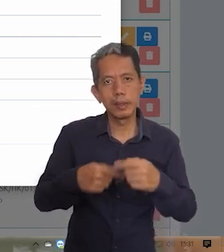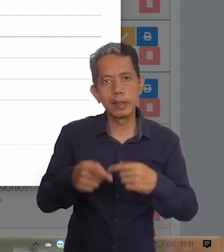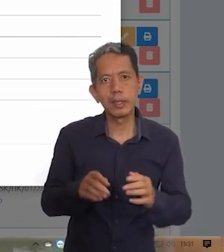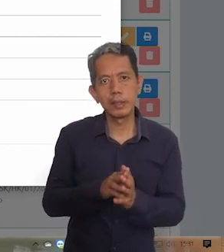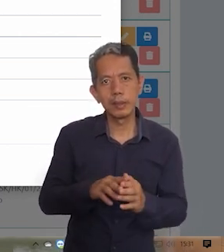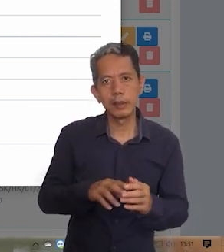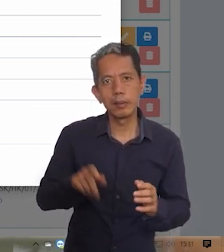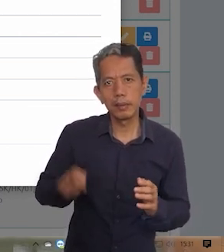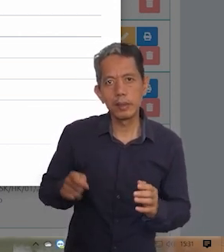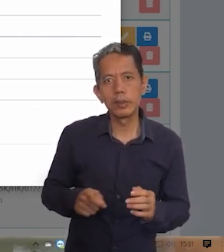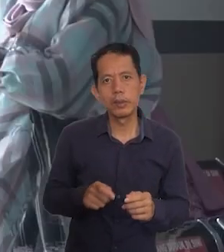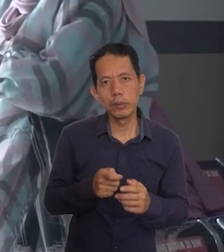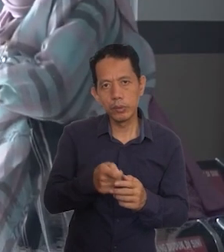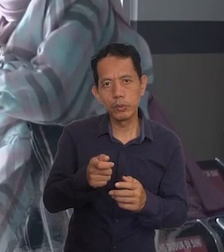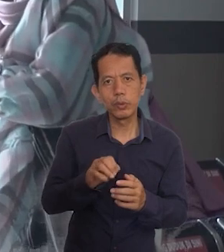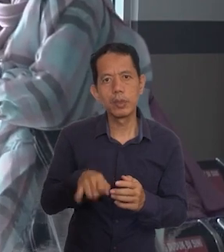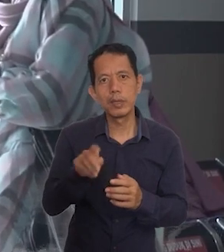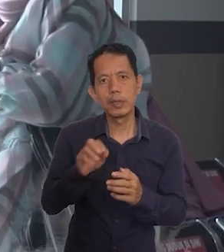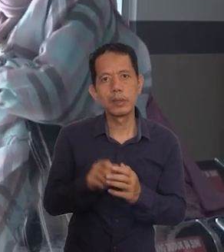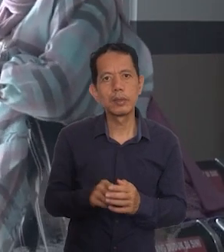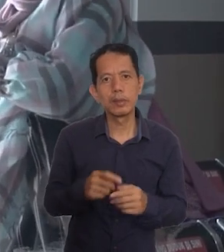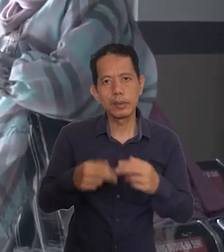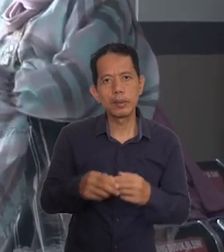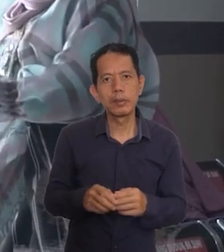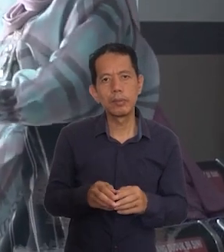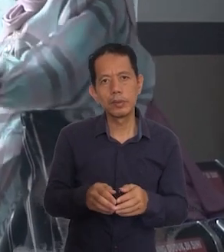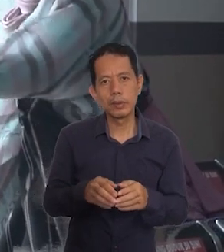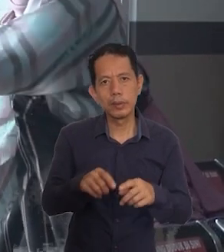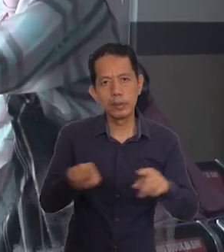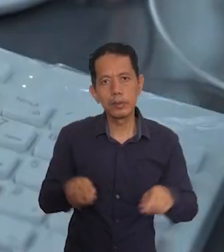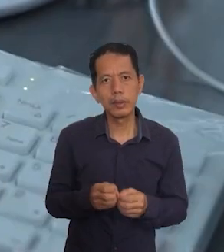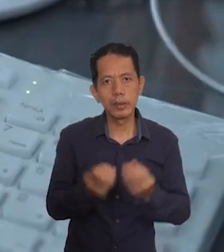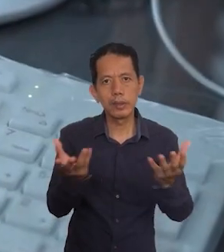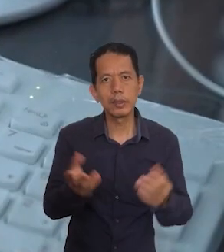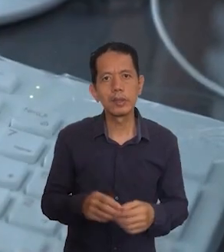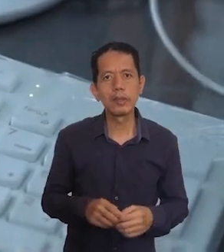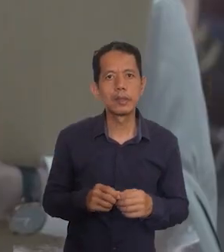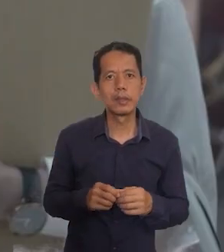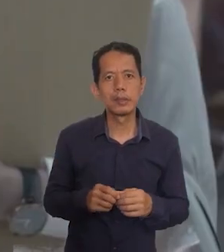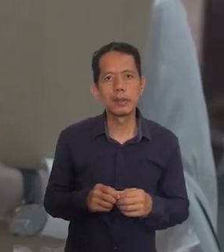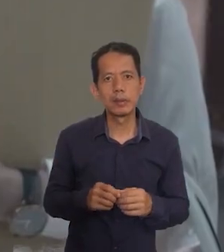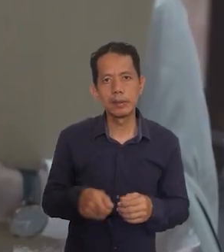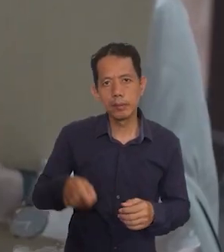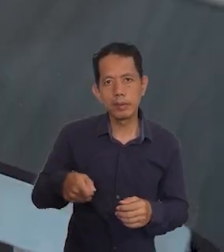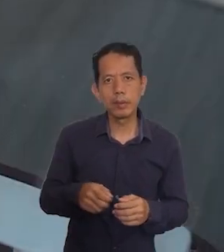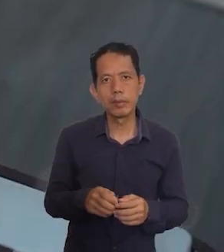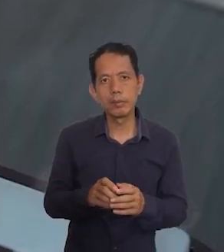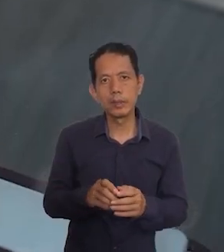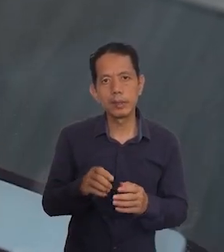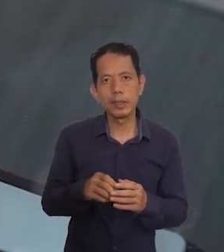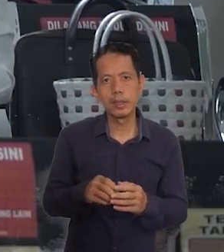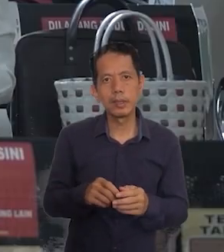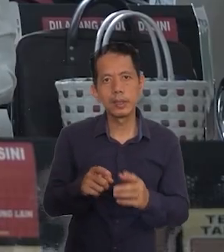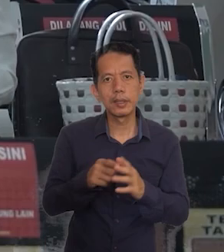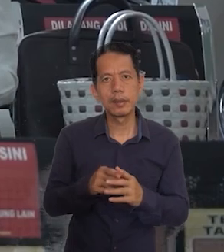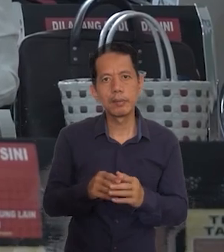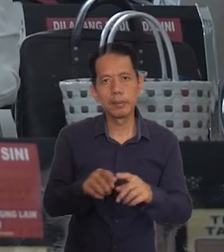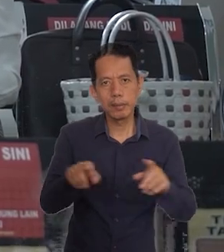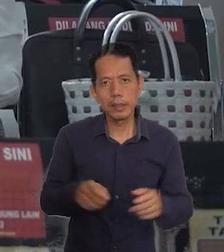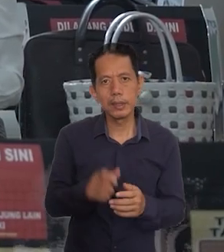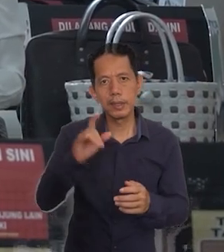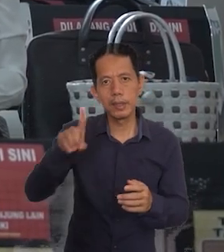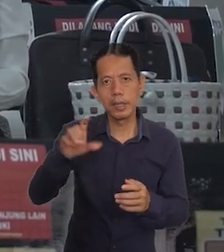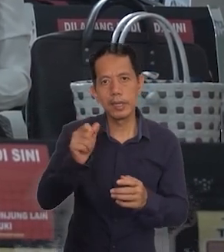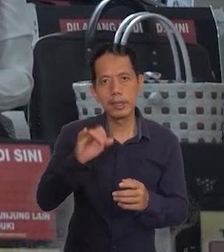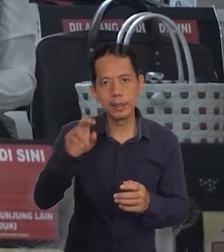selanjutnya dapat datang ke pengadilan tujuan rekan-rekan membuat surat keterangan dengan membawa